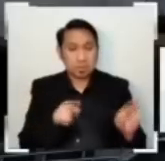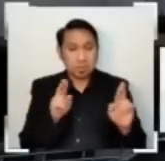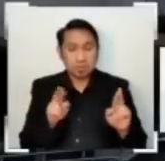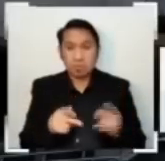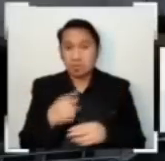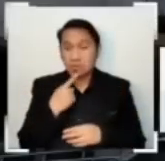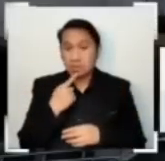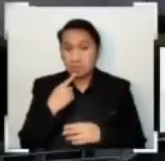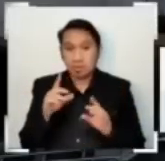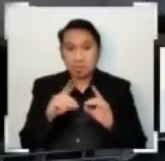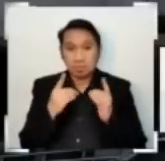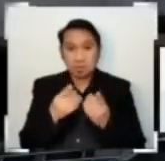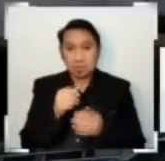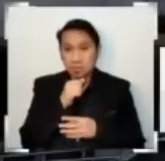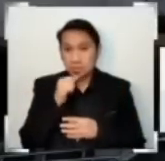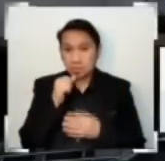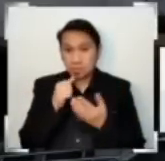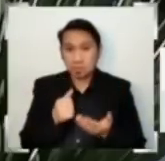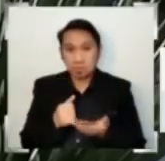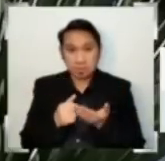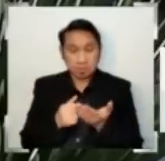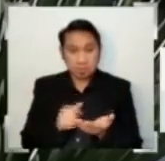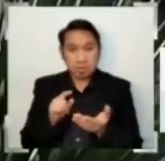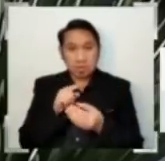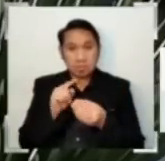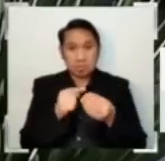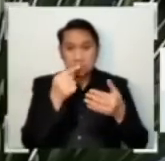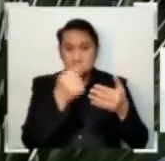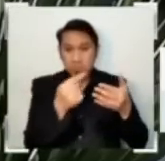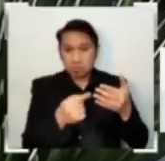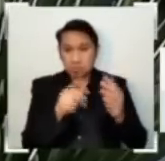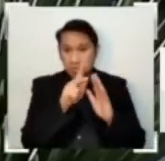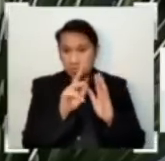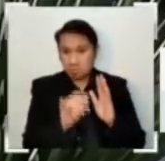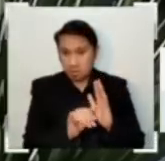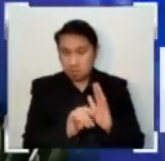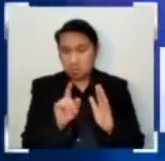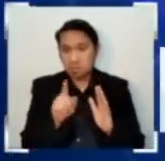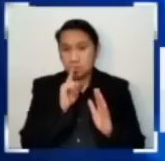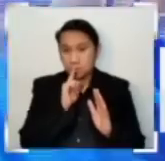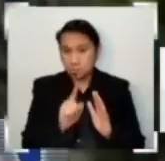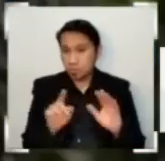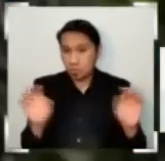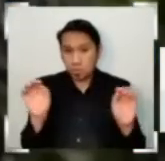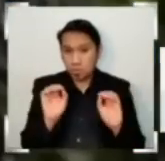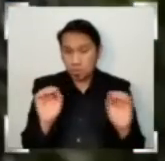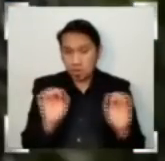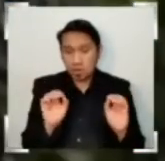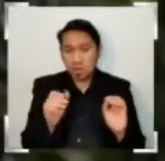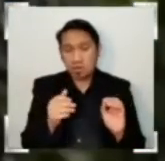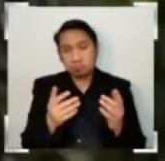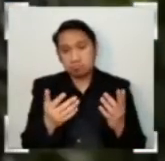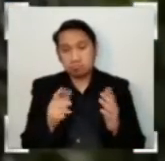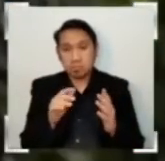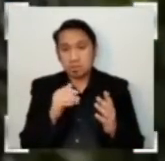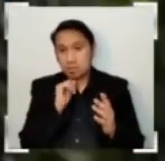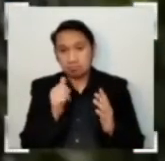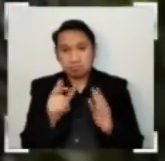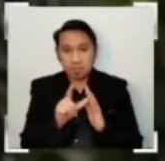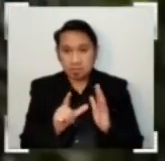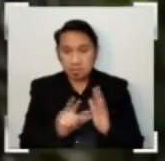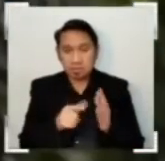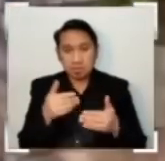Agriculture, inilalatag pa nila ang mga alituntunin upang matiyak na walang legal na hadlang dito. Para sa GMA Integrated